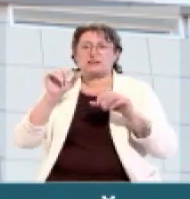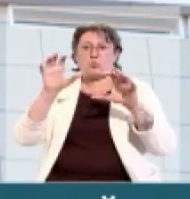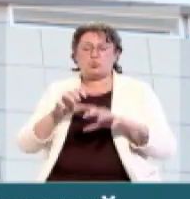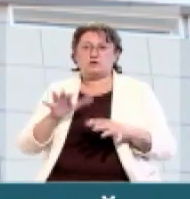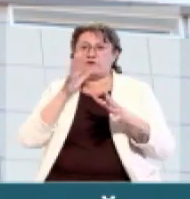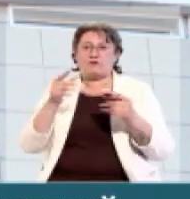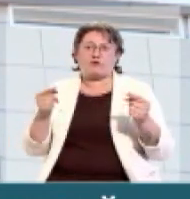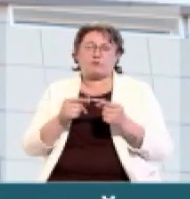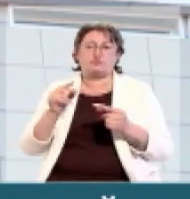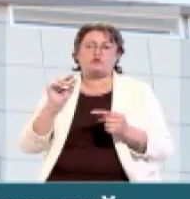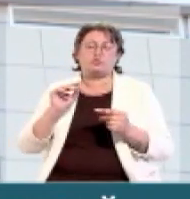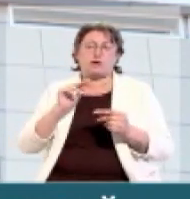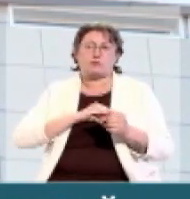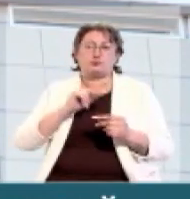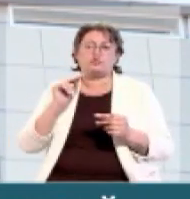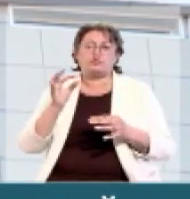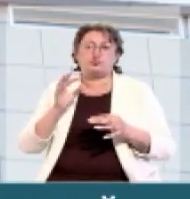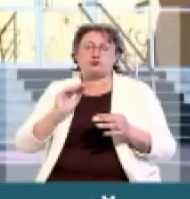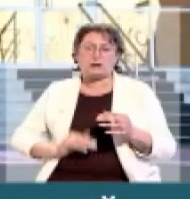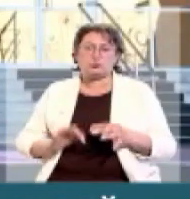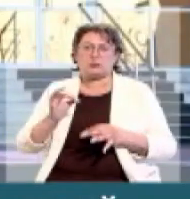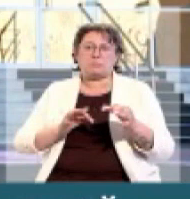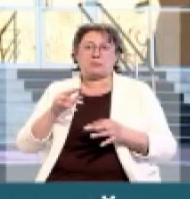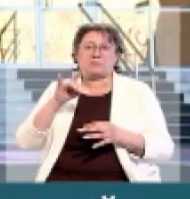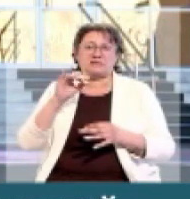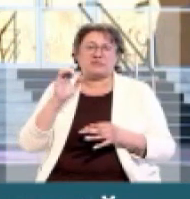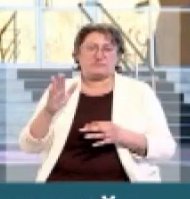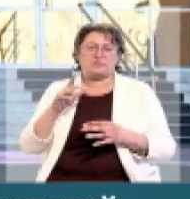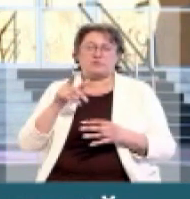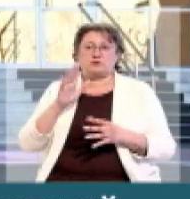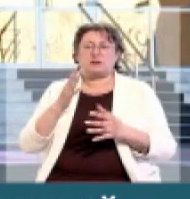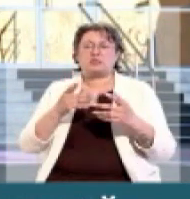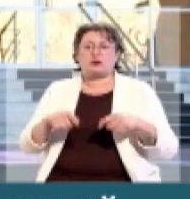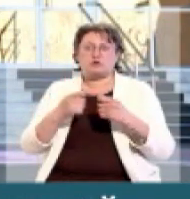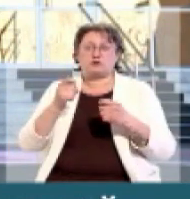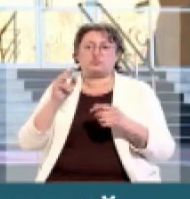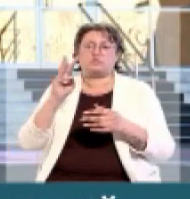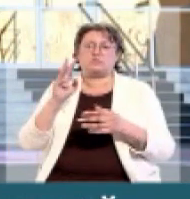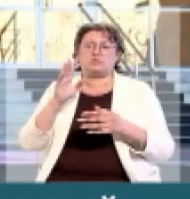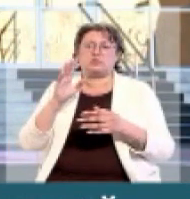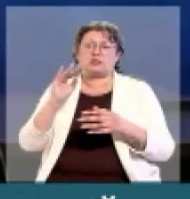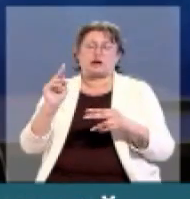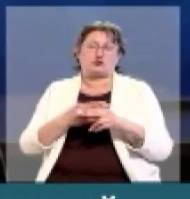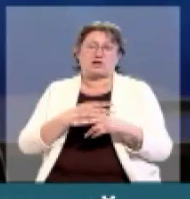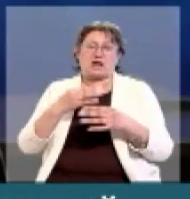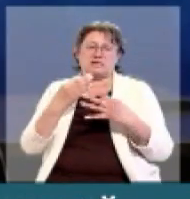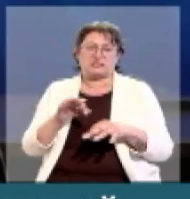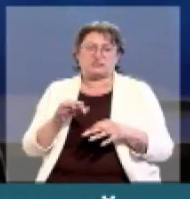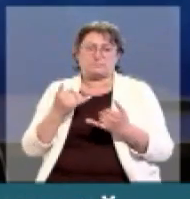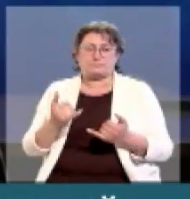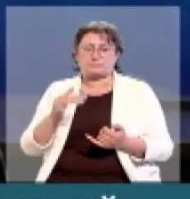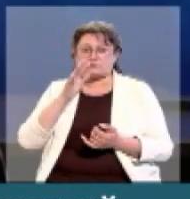и своевременностью работы частных судебных приставов. Нарушителей законодательства ждет административная ответственность и лишение лицензии. В настоящий